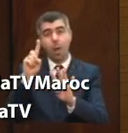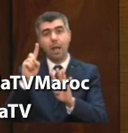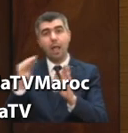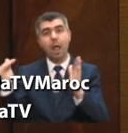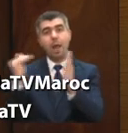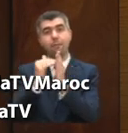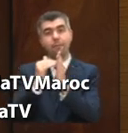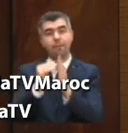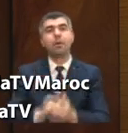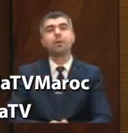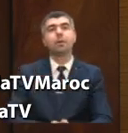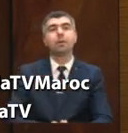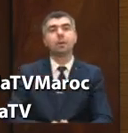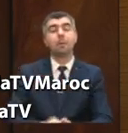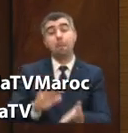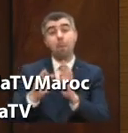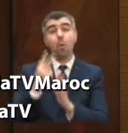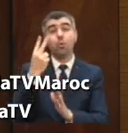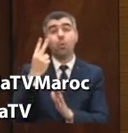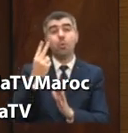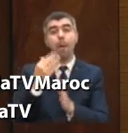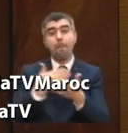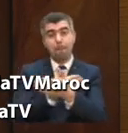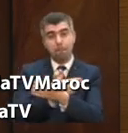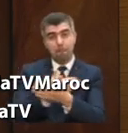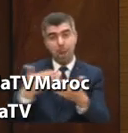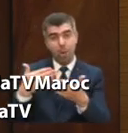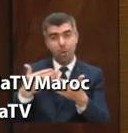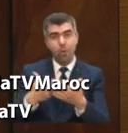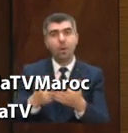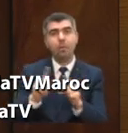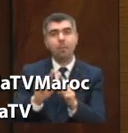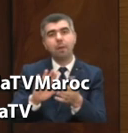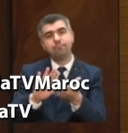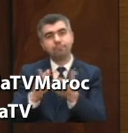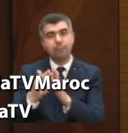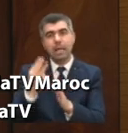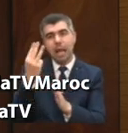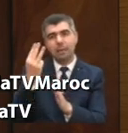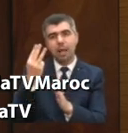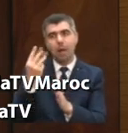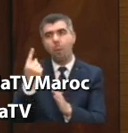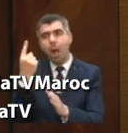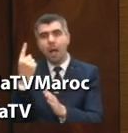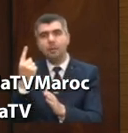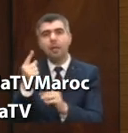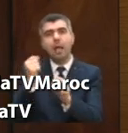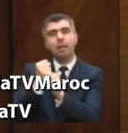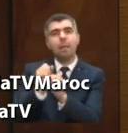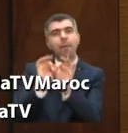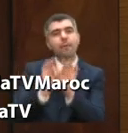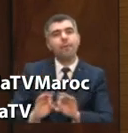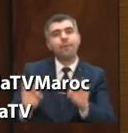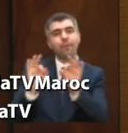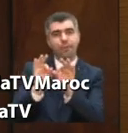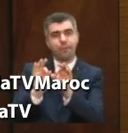808,199 أجير من أصل 1,600,000 أجير، أي أن أجيرا من أصل كل 3 أجراء توقف مؤقتا عن عمله خلال